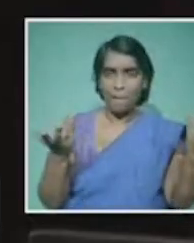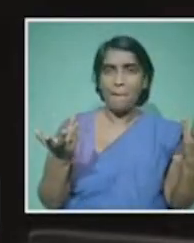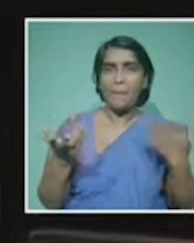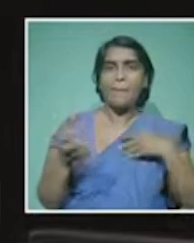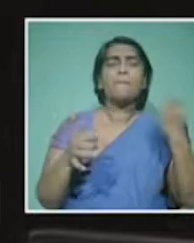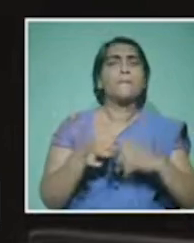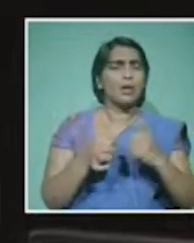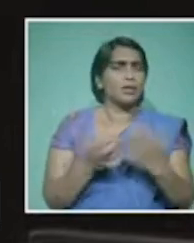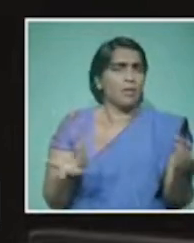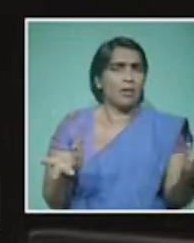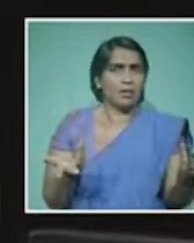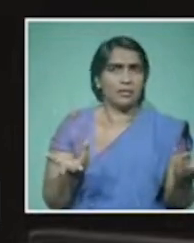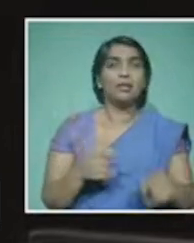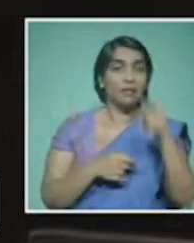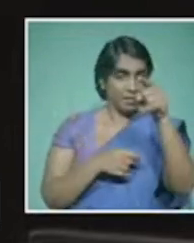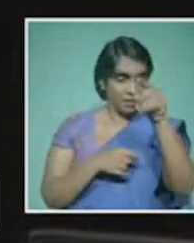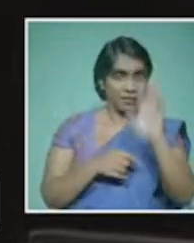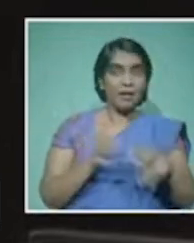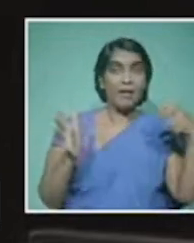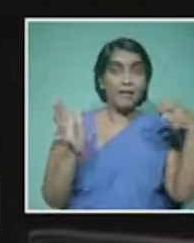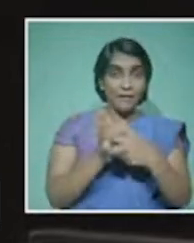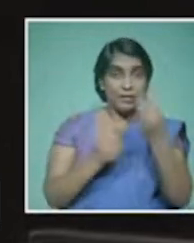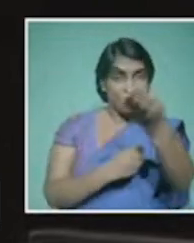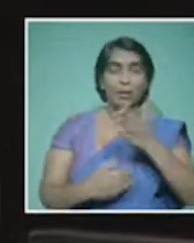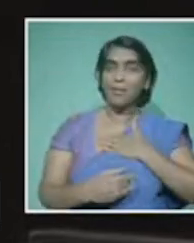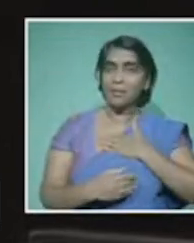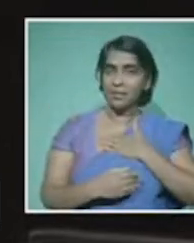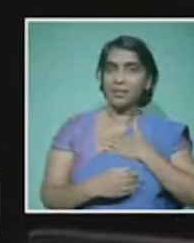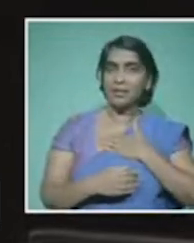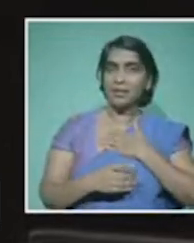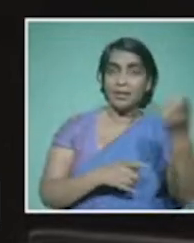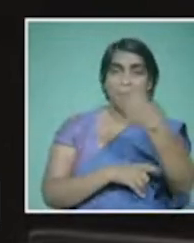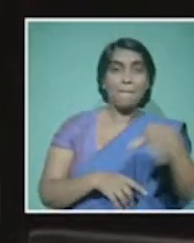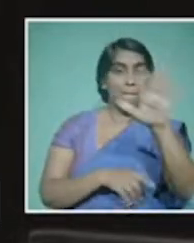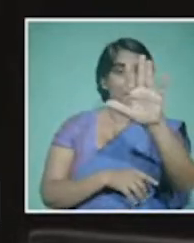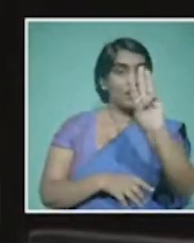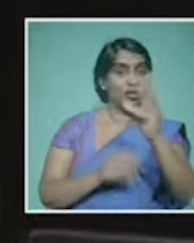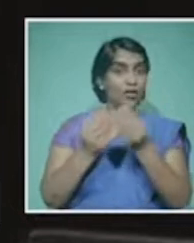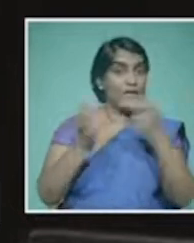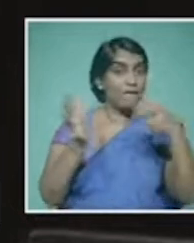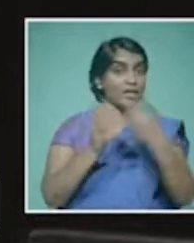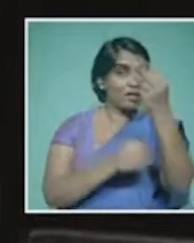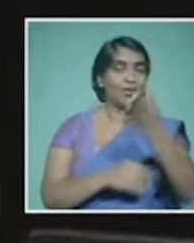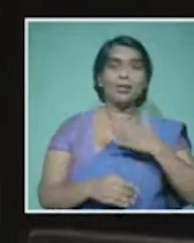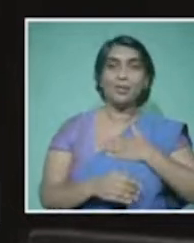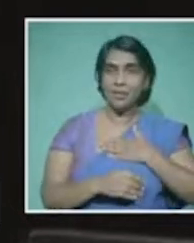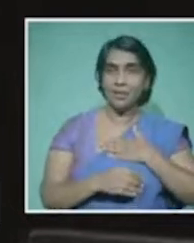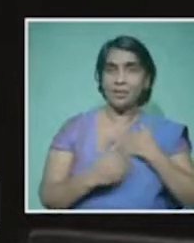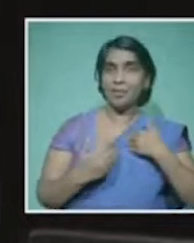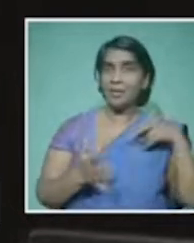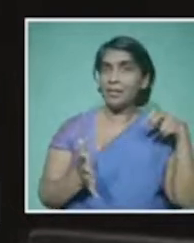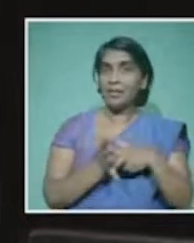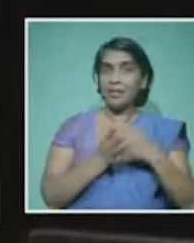மொக்கத்த தின பிரச்சனை ஓகலண்ட விசா தூண்ணே மாமா ஓய 53ட விசா தூண்ணே மாமா ஏய் மட விசா